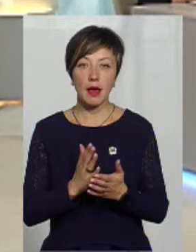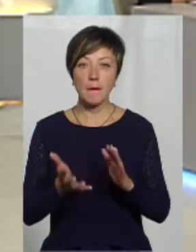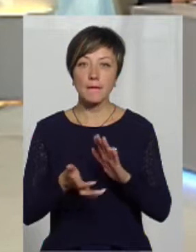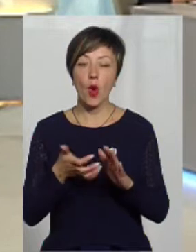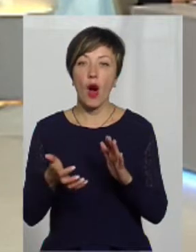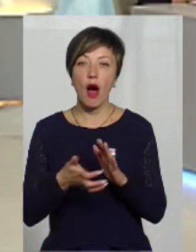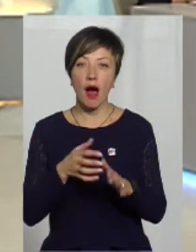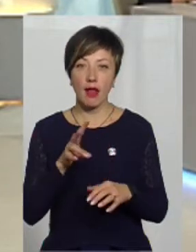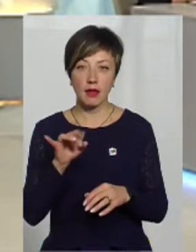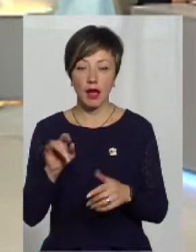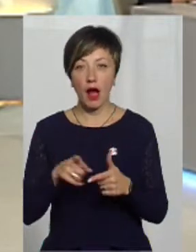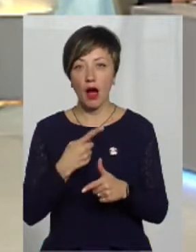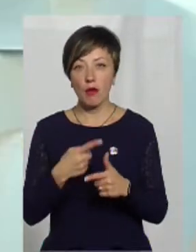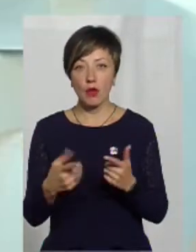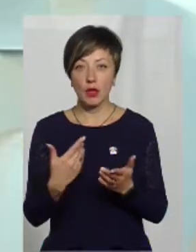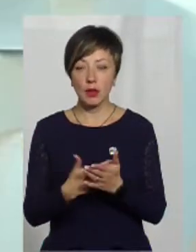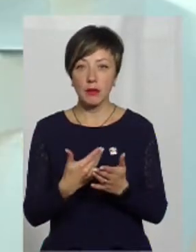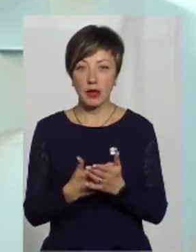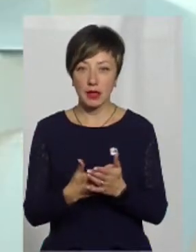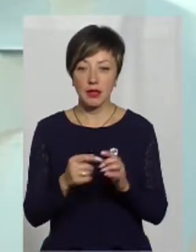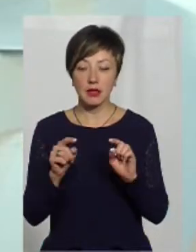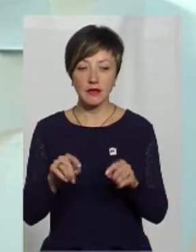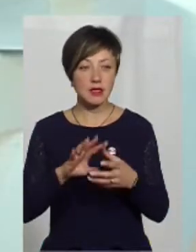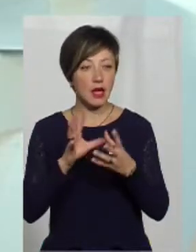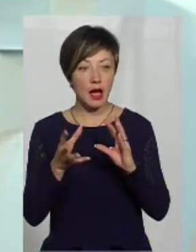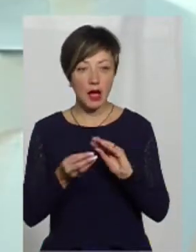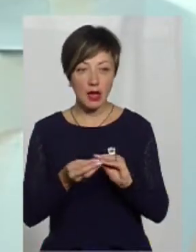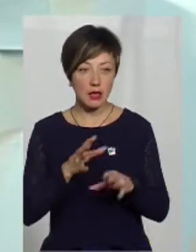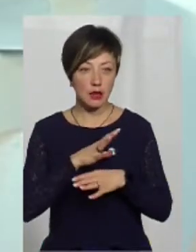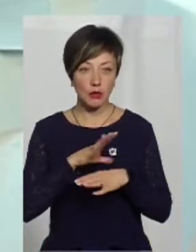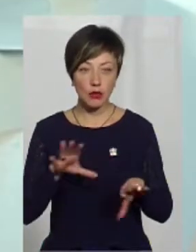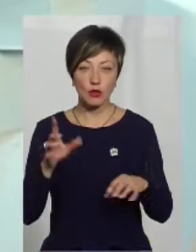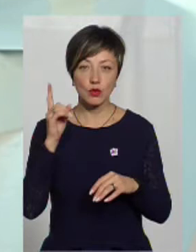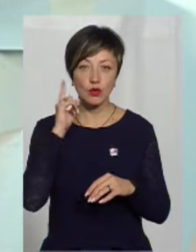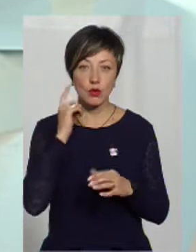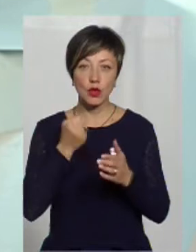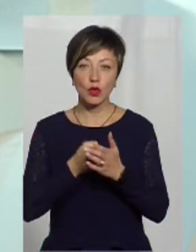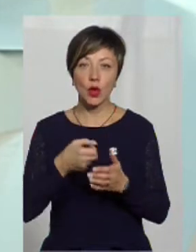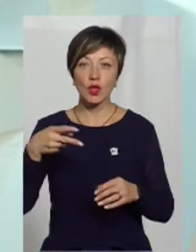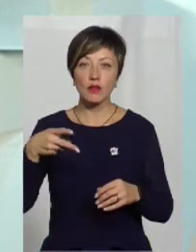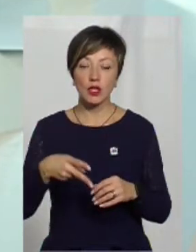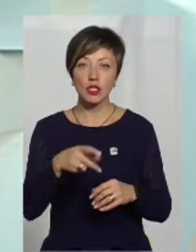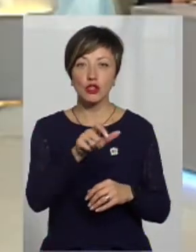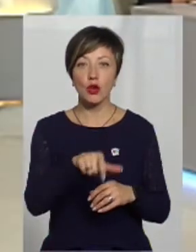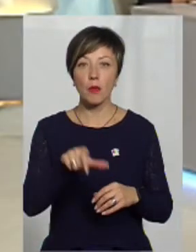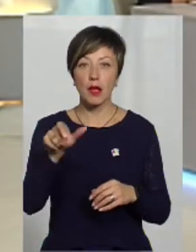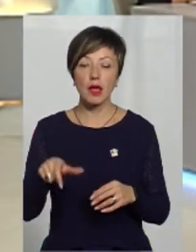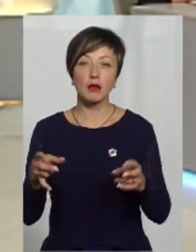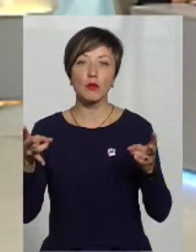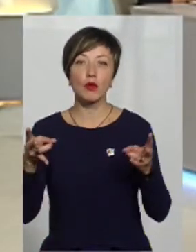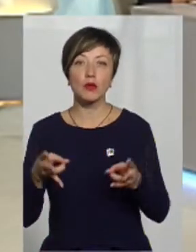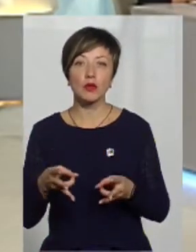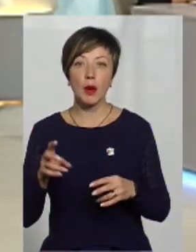прогалини, правильно? Або, наприклад, як у пільному Олексинці взагалі не було. Ми чуємо, до 2000 громадян